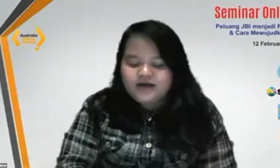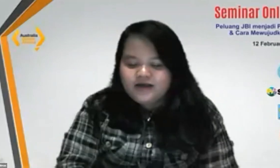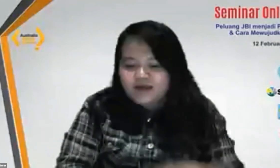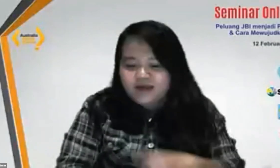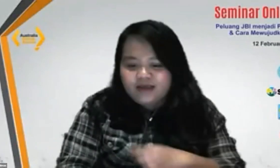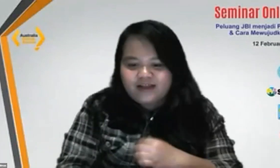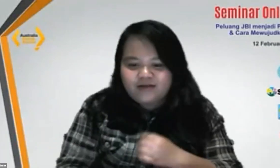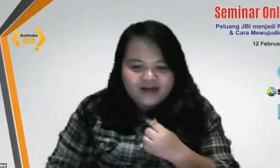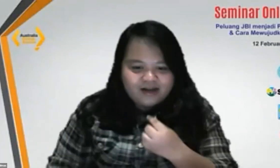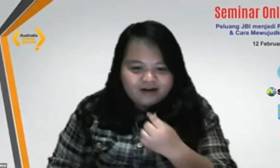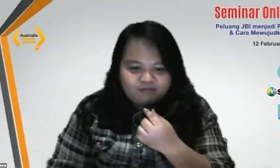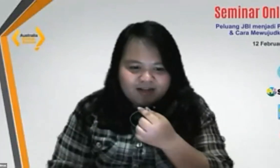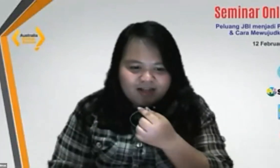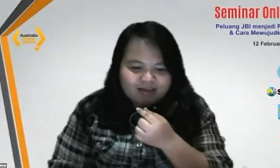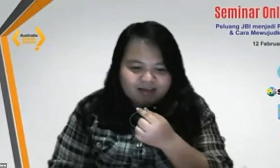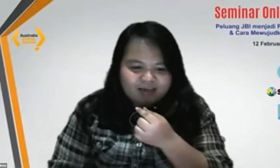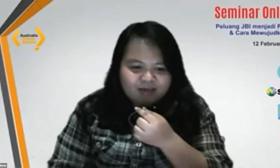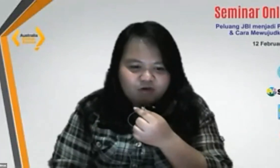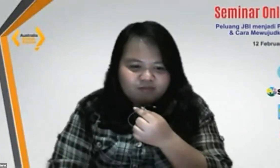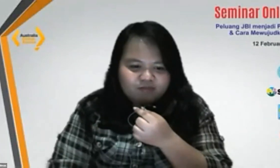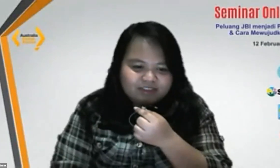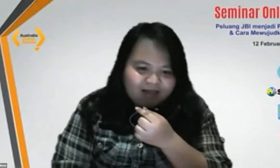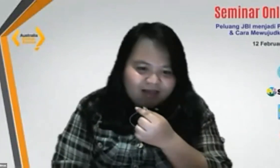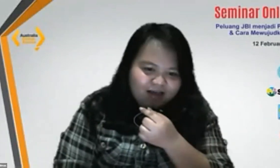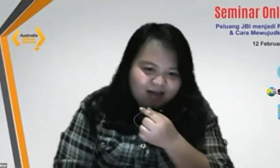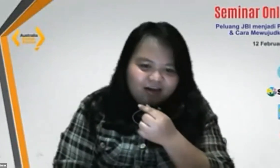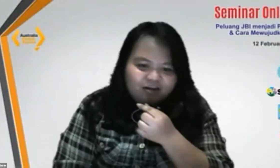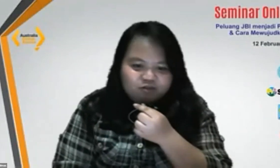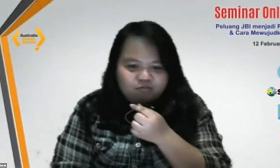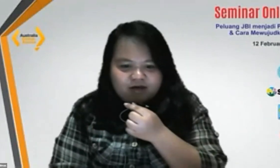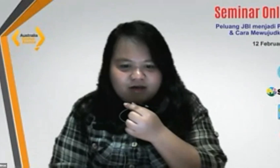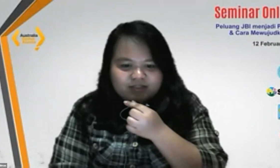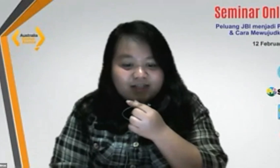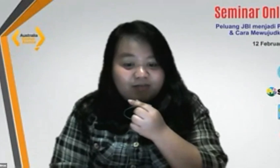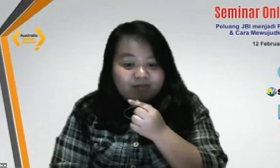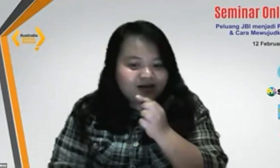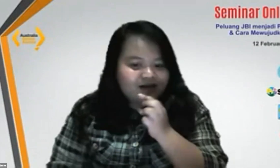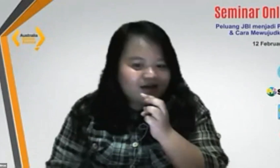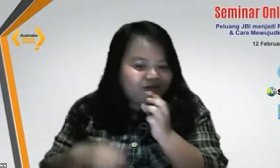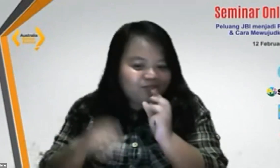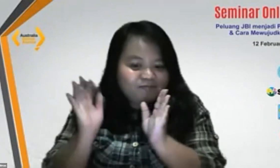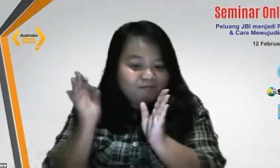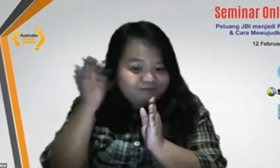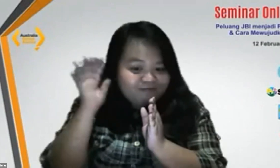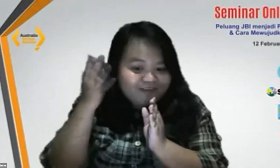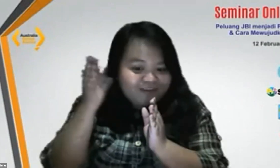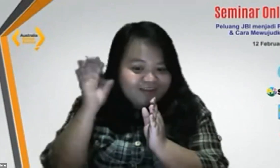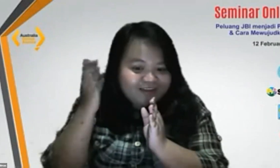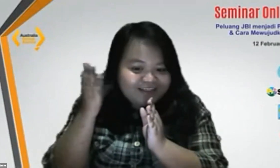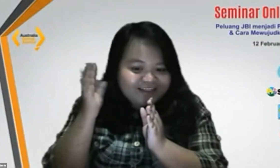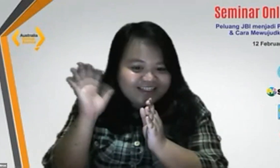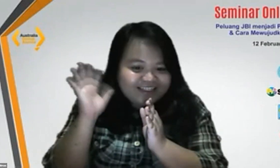bayi kita berikan oplos kali lagi patung bicara narasumber tak pernah enggak